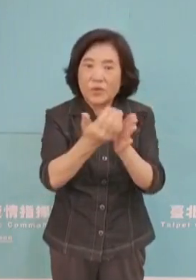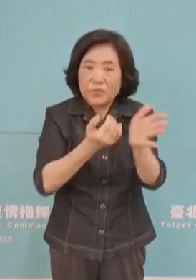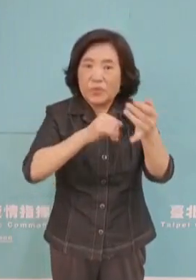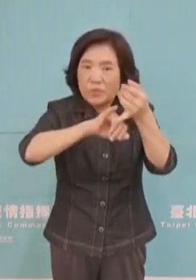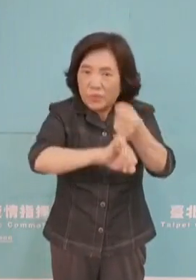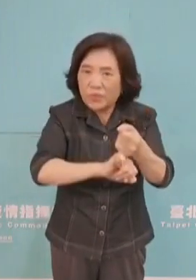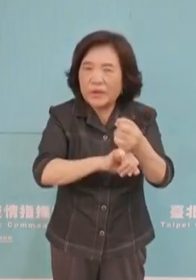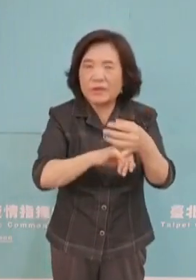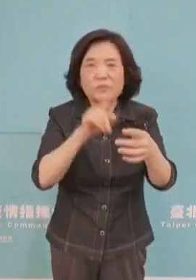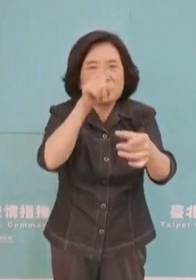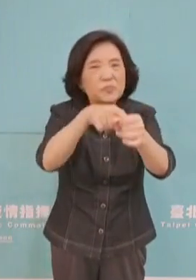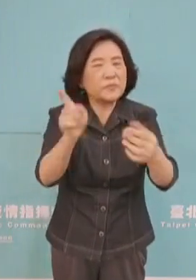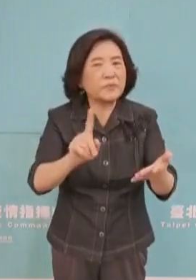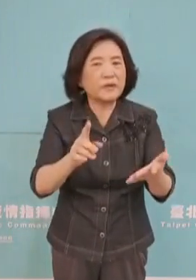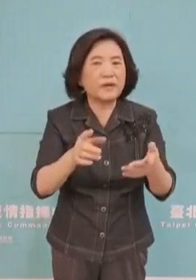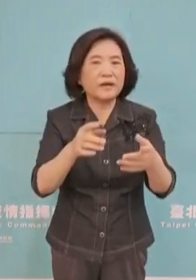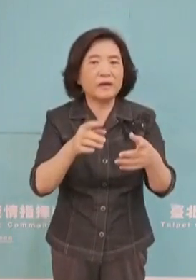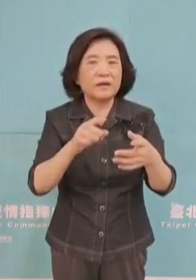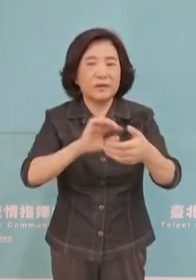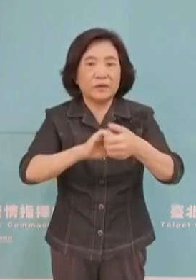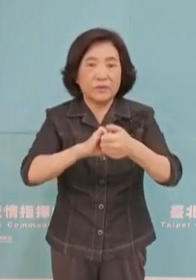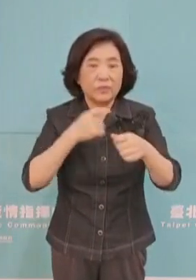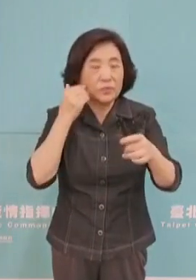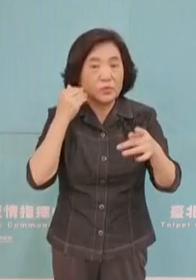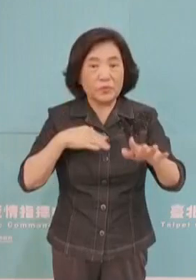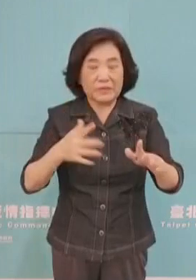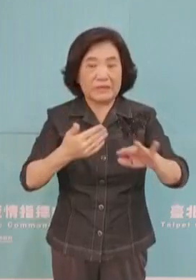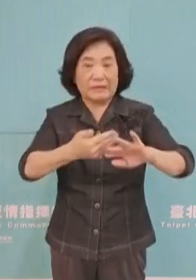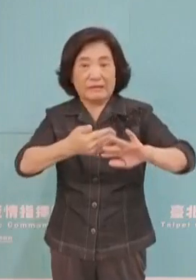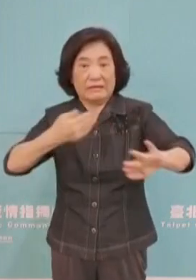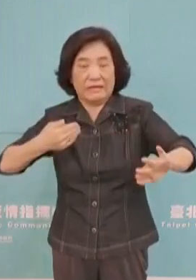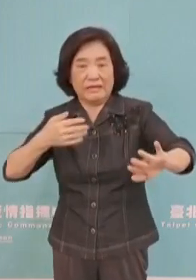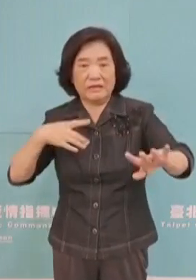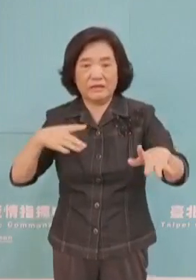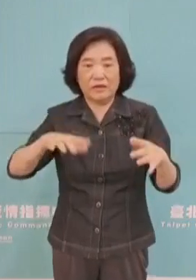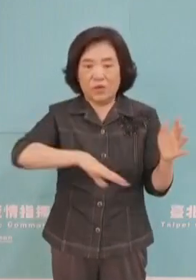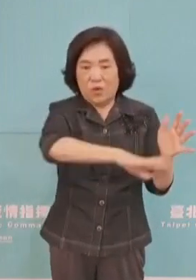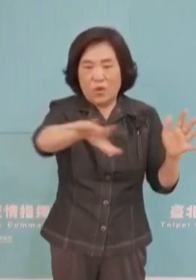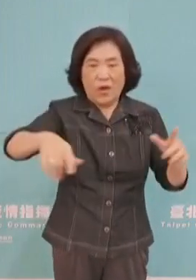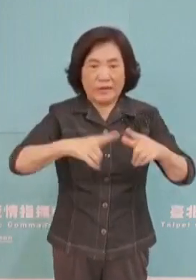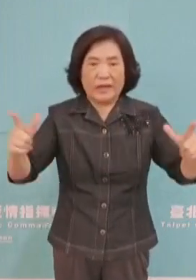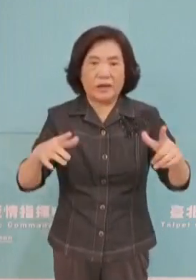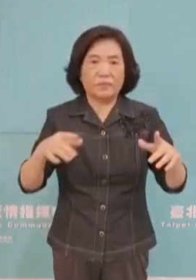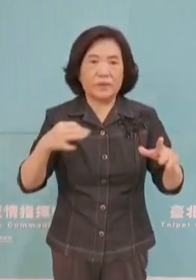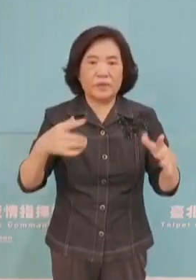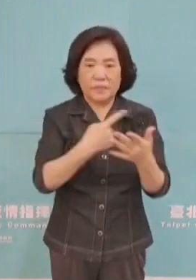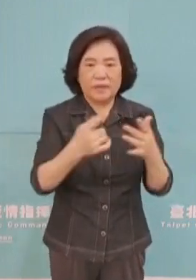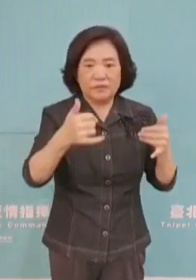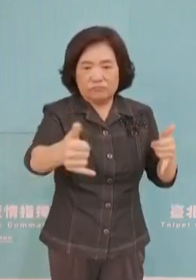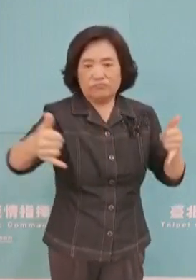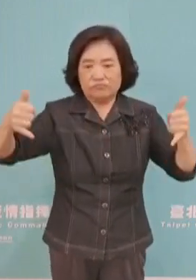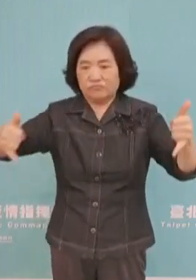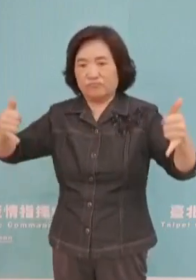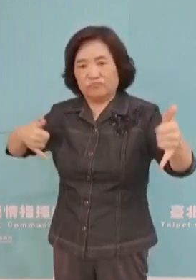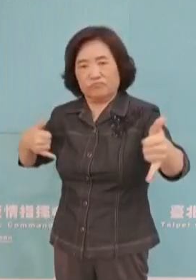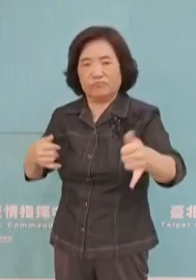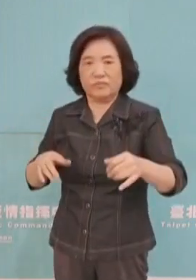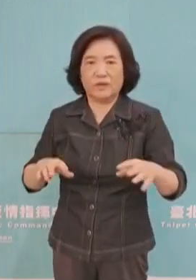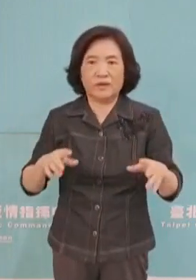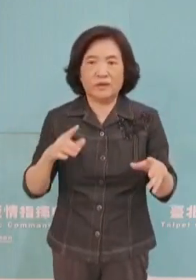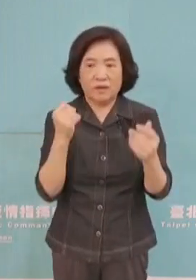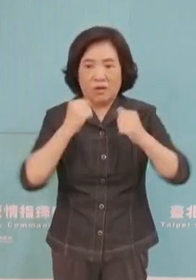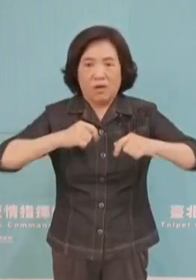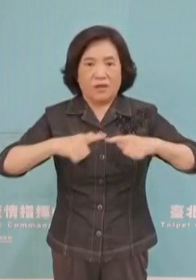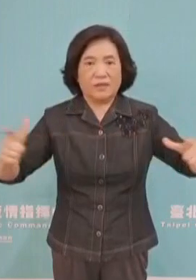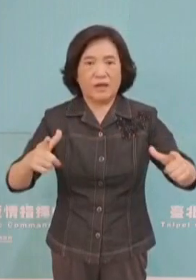约？你知道吗？因为隔离有两个方法，一个是空间的隔离，就是大家维持距离。可是这样的话，你那空间要很